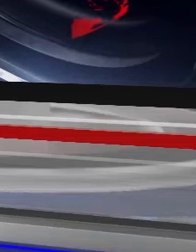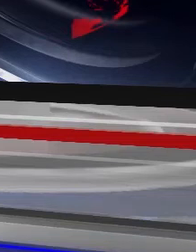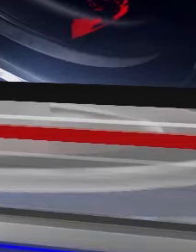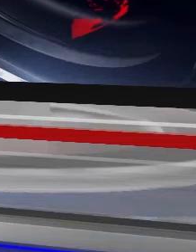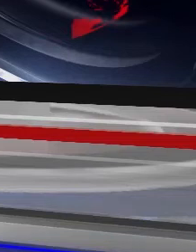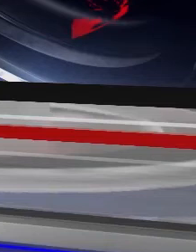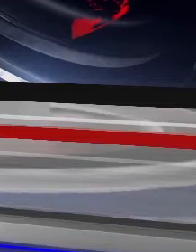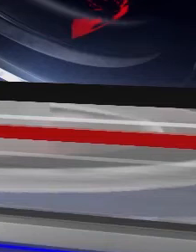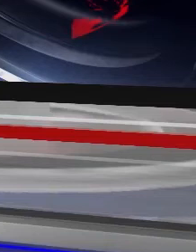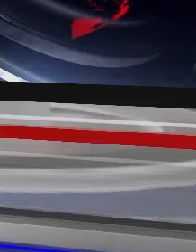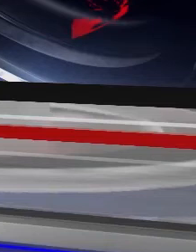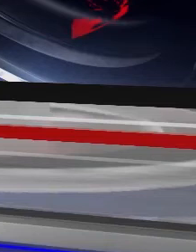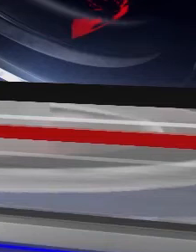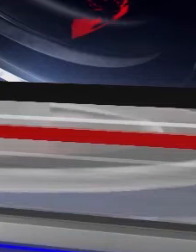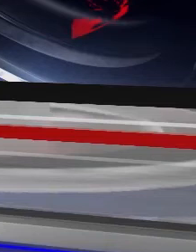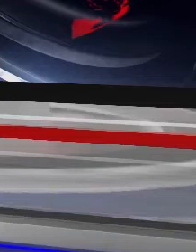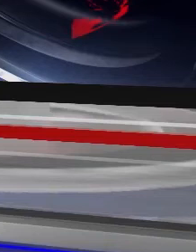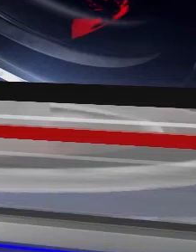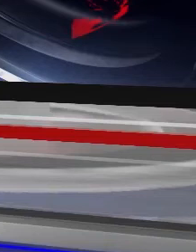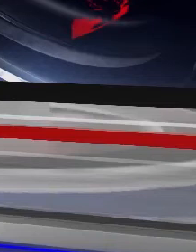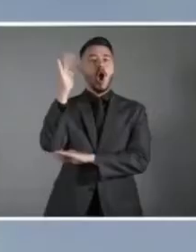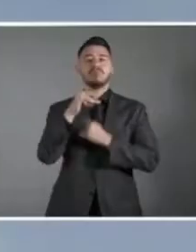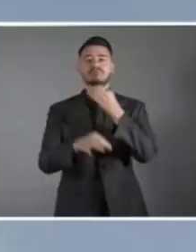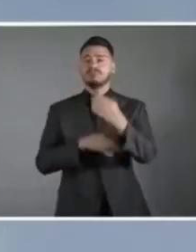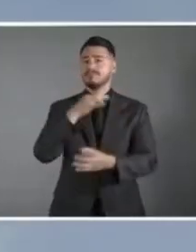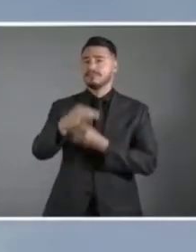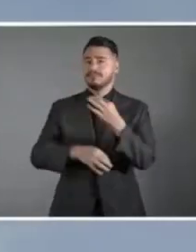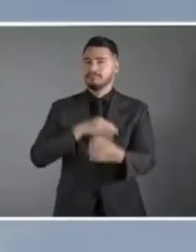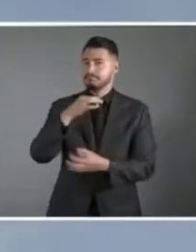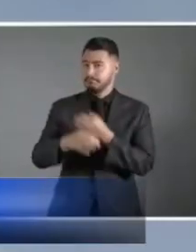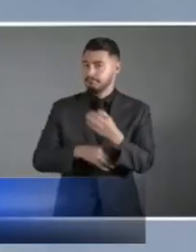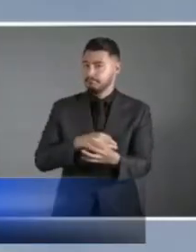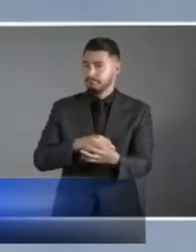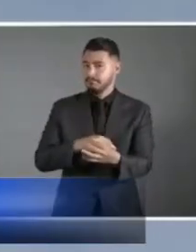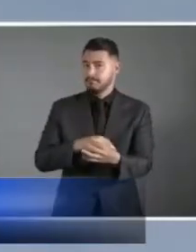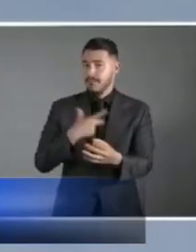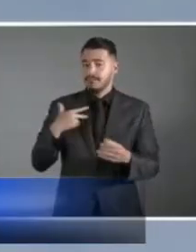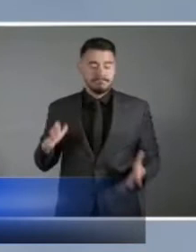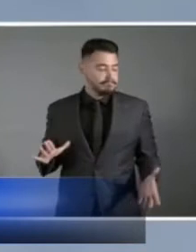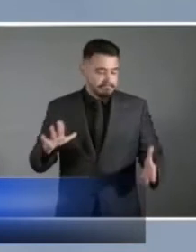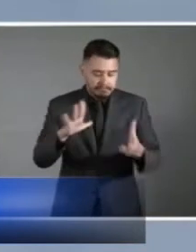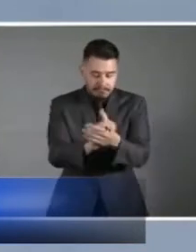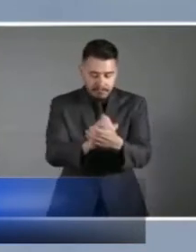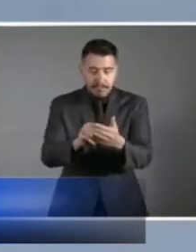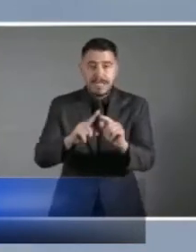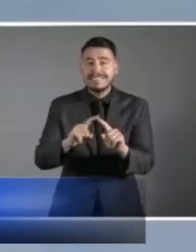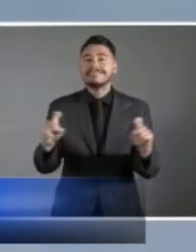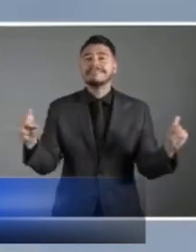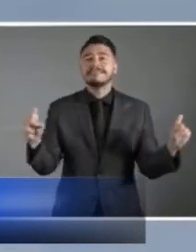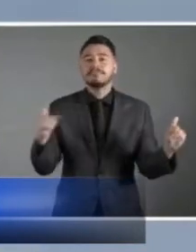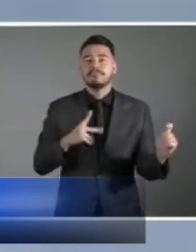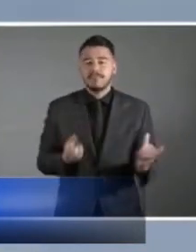υπάρχει και στην δεξιά δεν χωράει η ακροδεξιά. Για αυτό που μας ενώνει όλους, τους